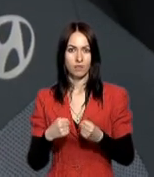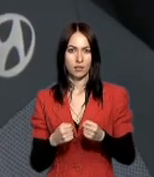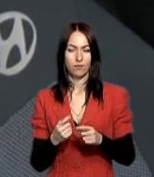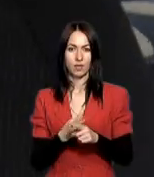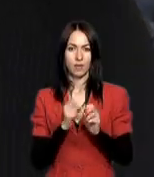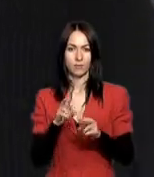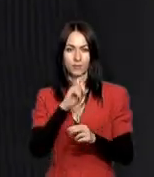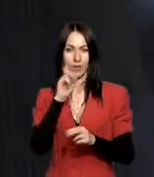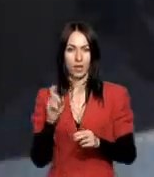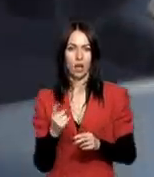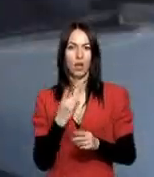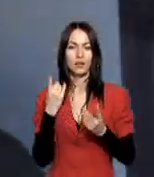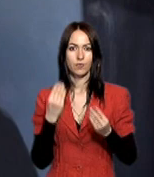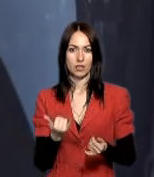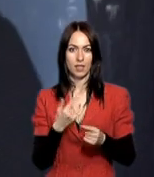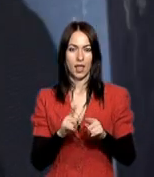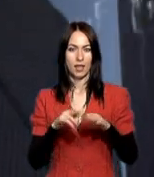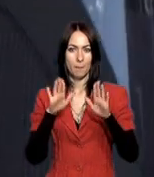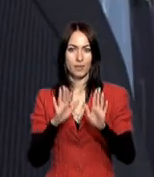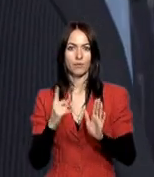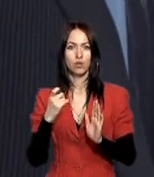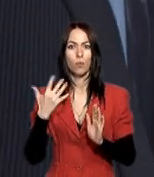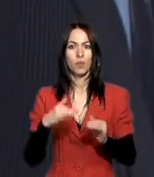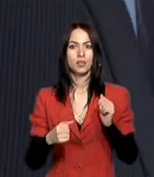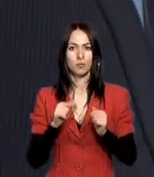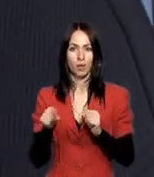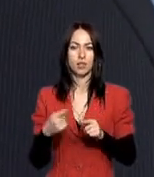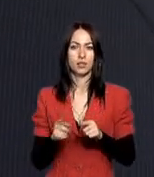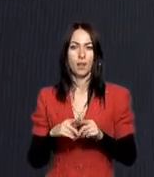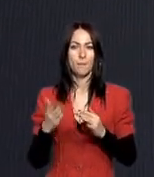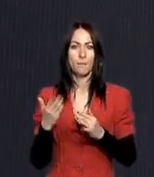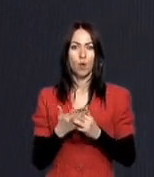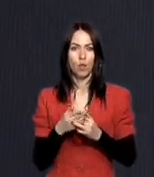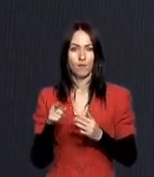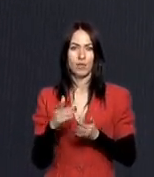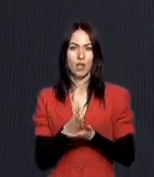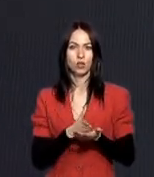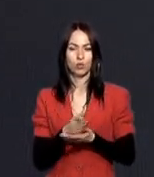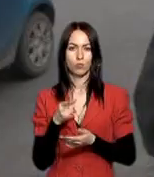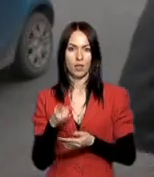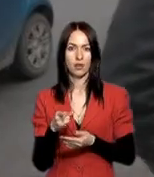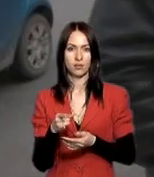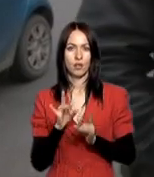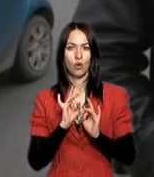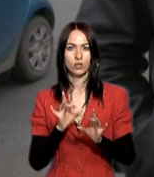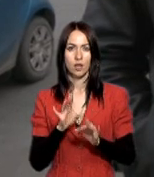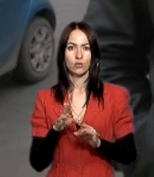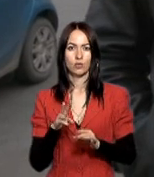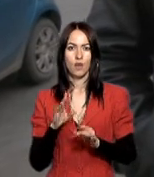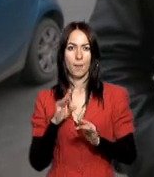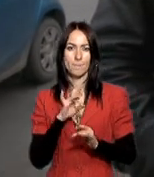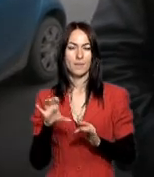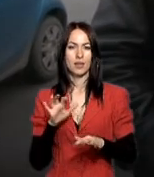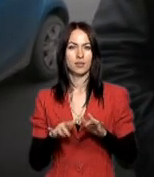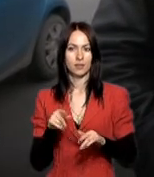раз на день. Зараз такі плівки у 150 машинах. Це половина автопарку служби таксі, каже прес-секретар Михайло Міщенко.